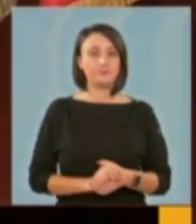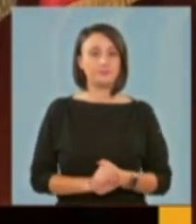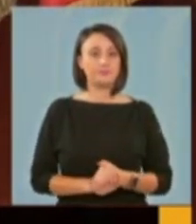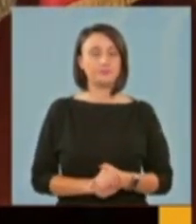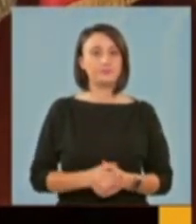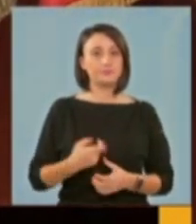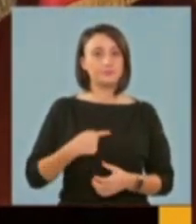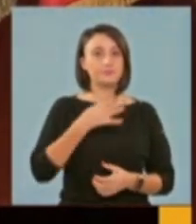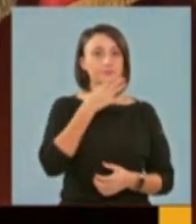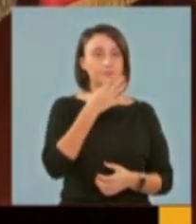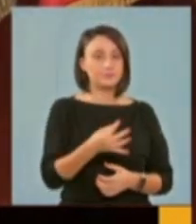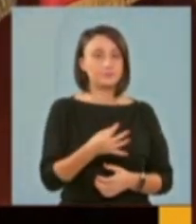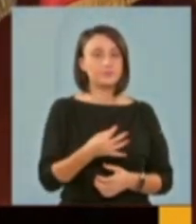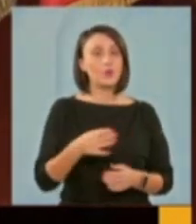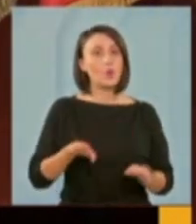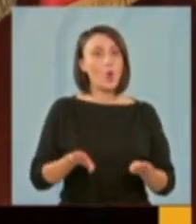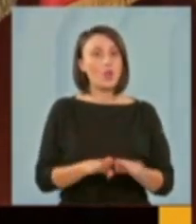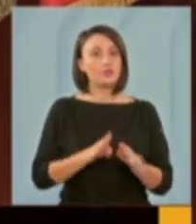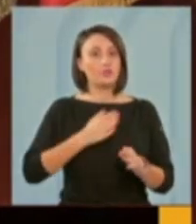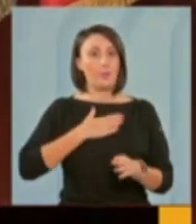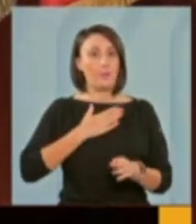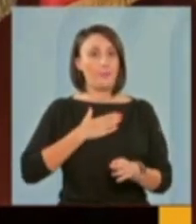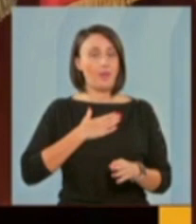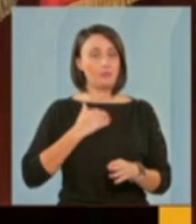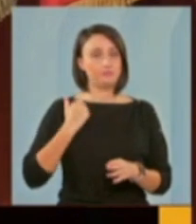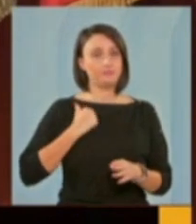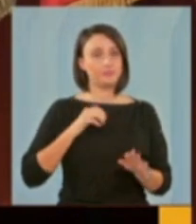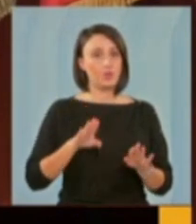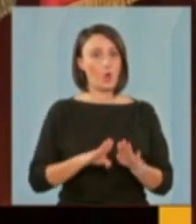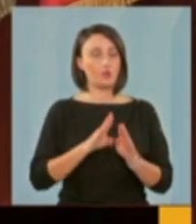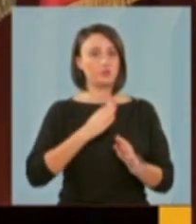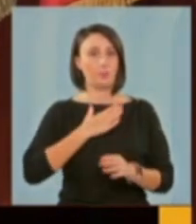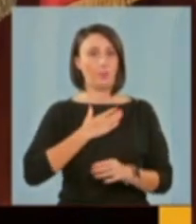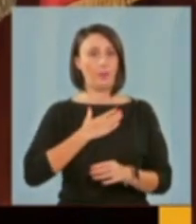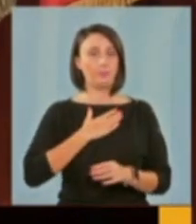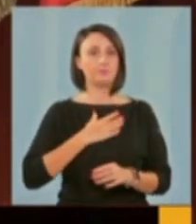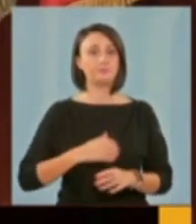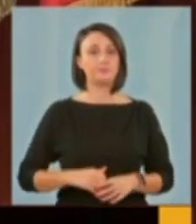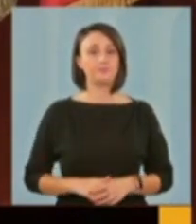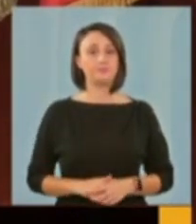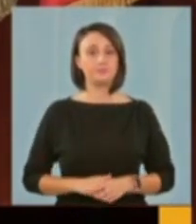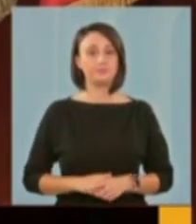mă adresez colegilor mei, camarazilor mei,